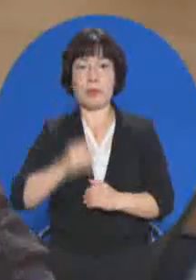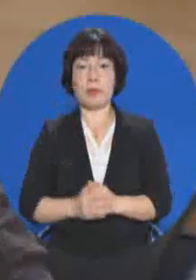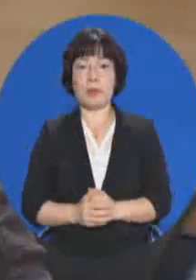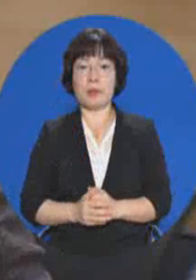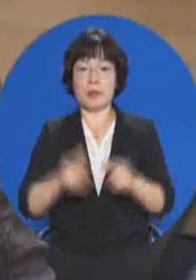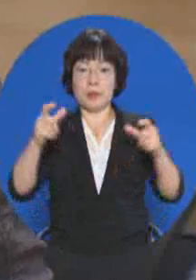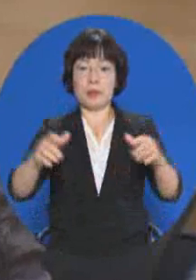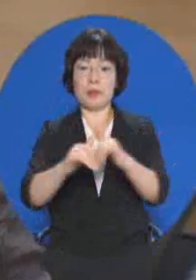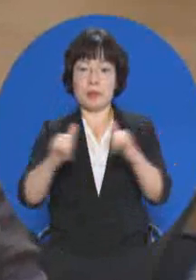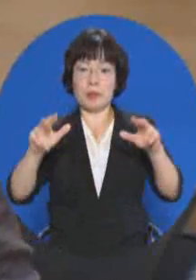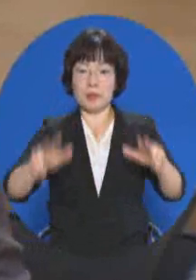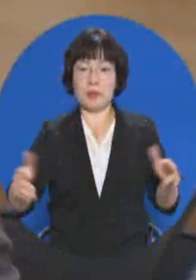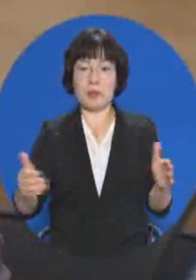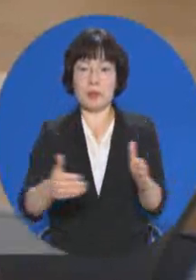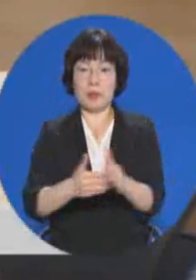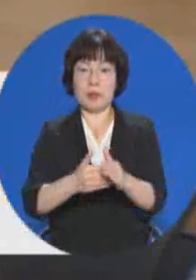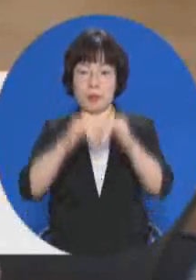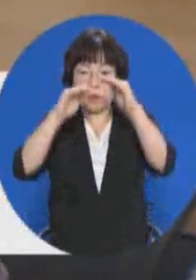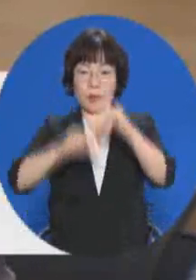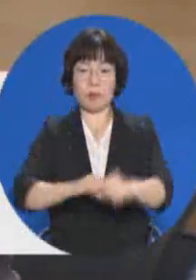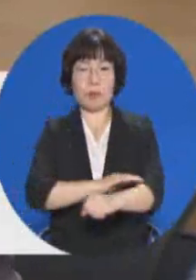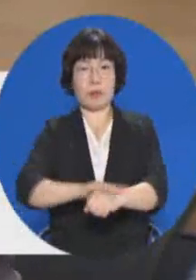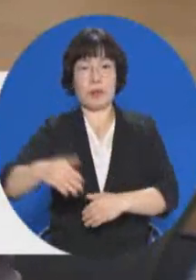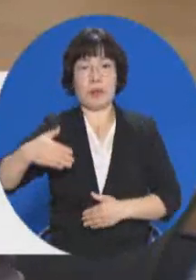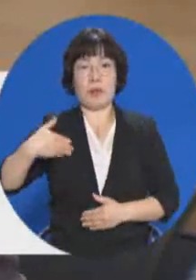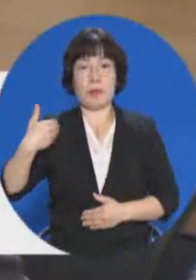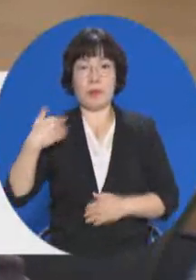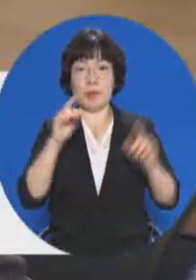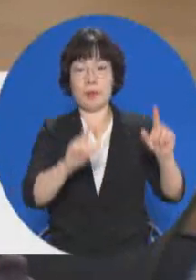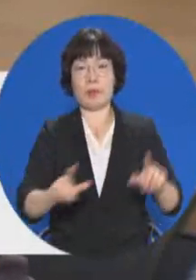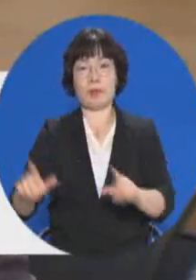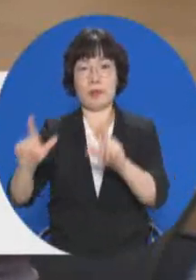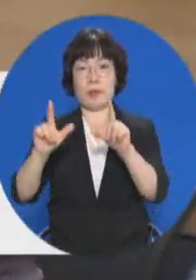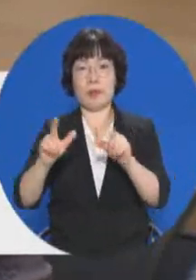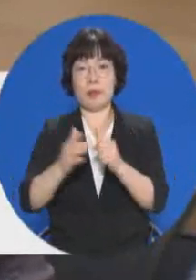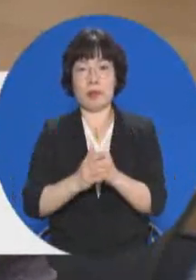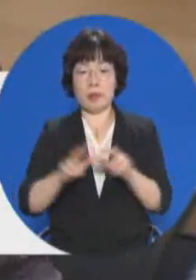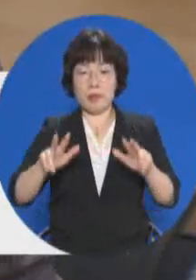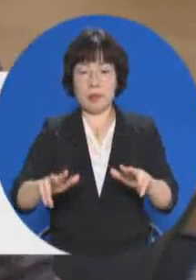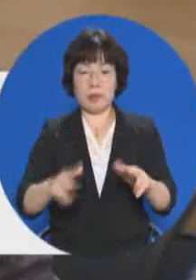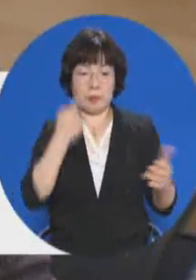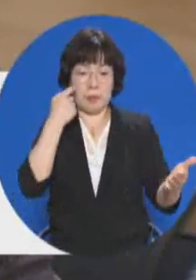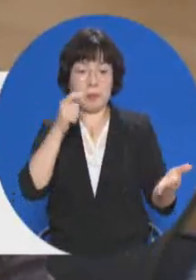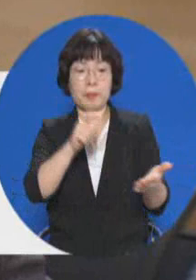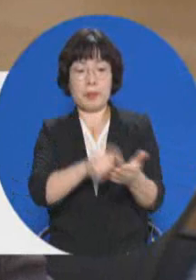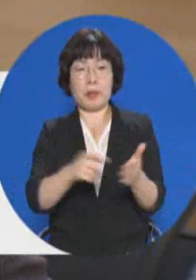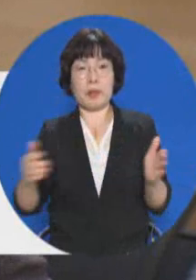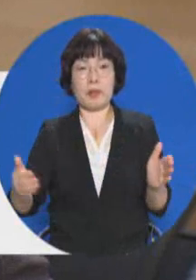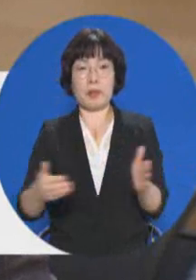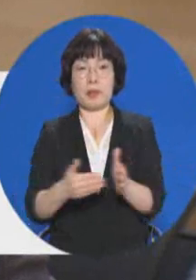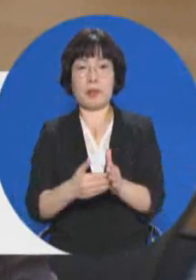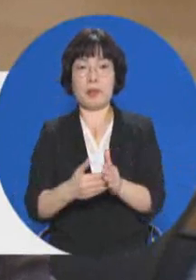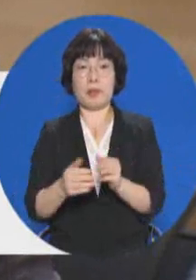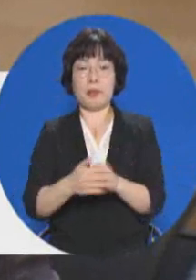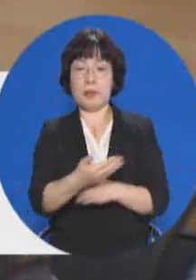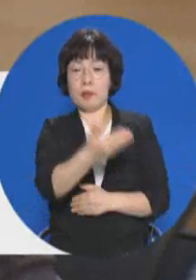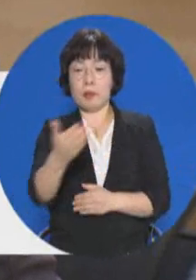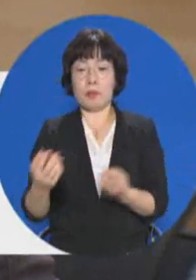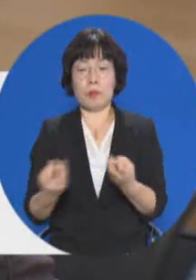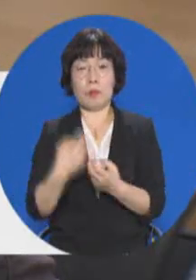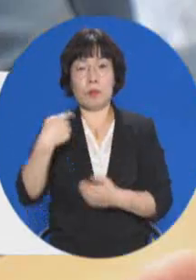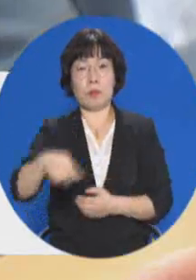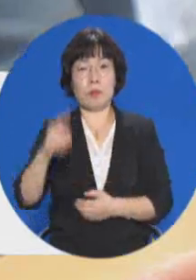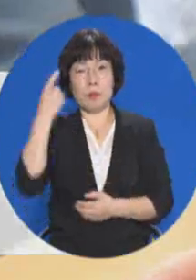우리 주민들은 지금까지 이것도 모르고 지금까지 살아왔잖아요. 그래 드디어 이번에 이것이 밝혀졌잖아요. 그럼 여러분 어떻게 해야